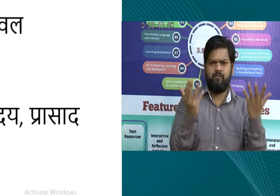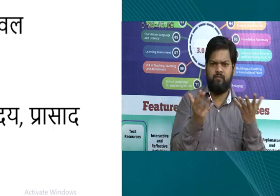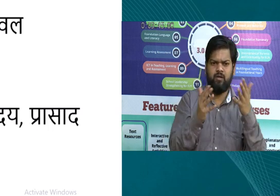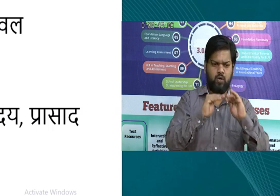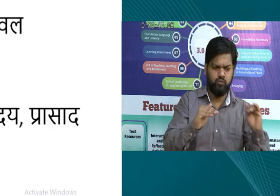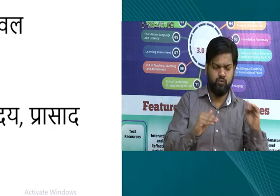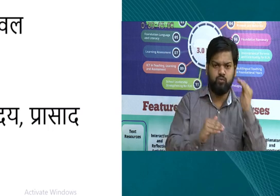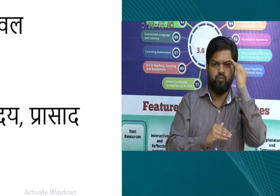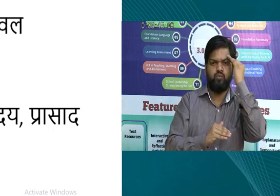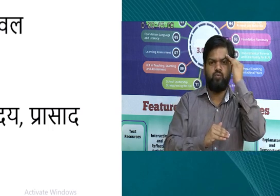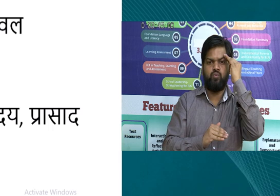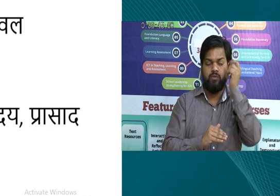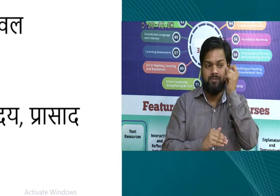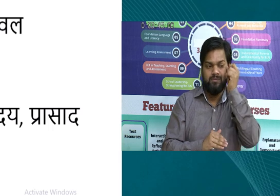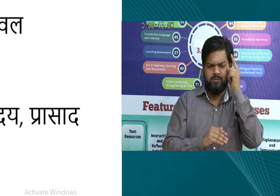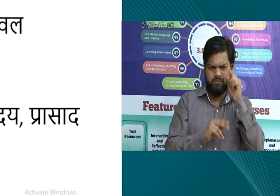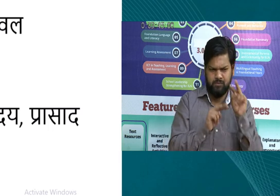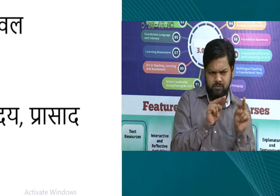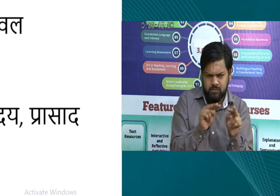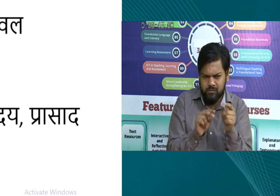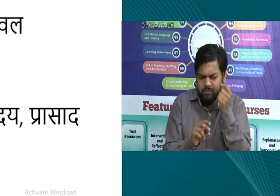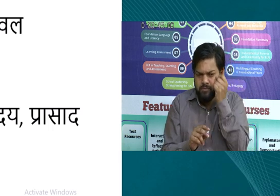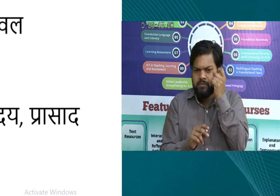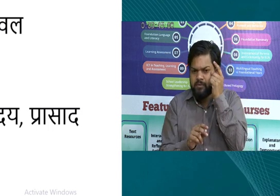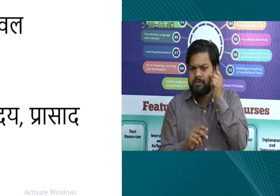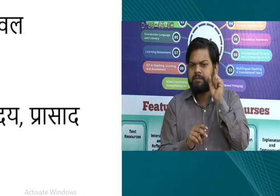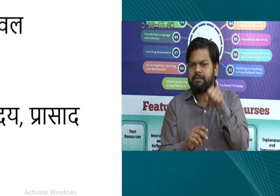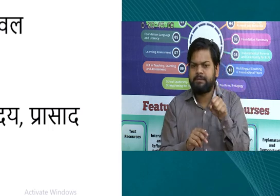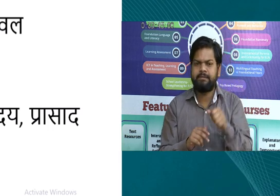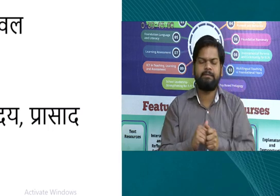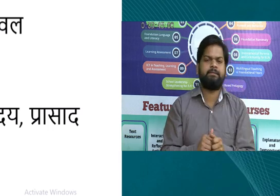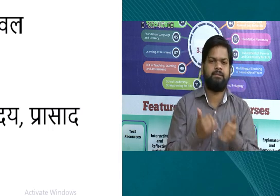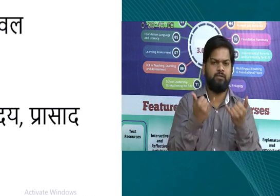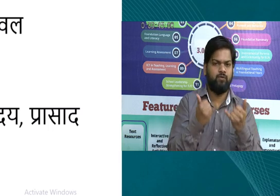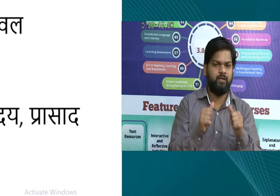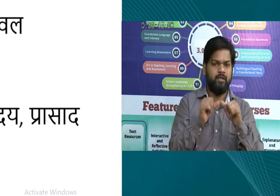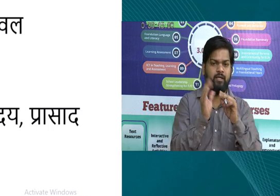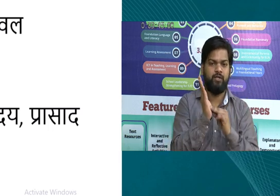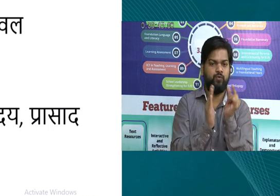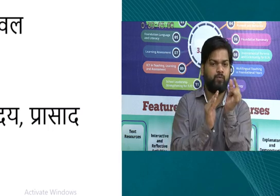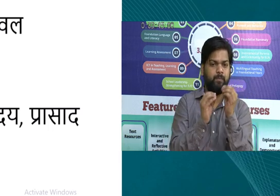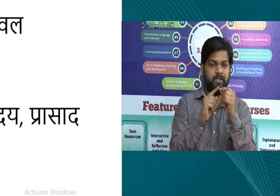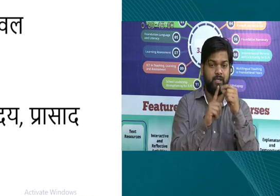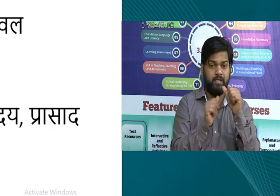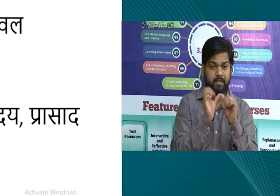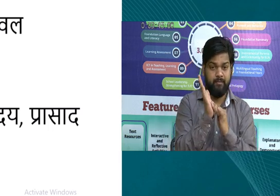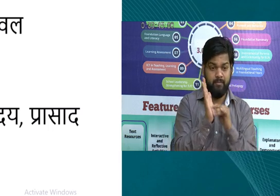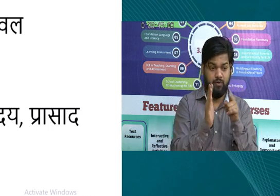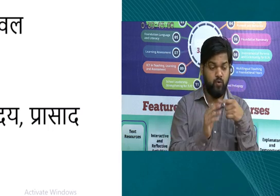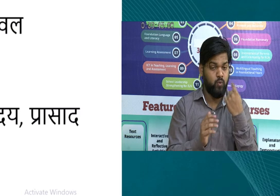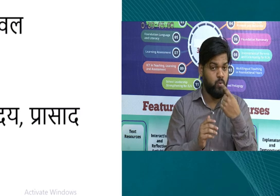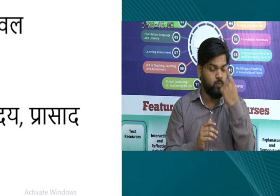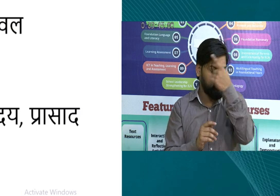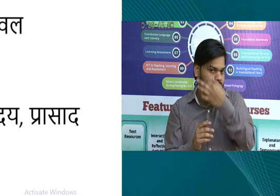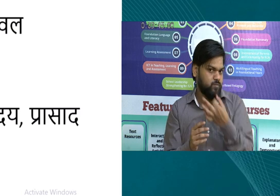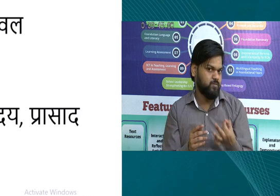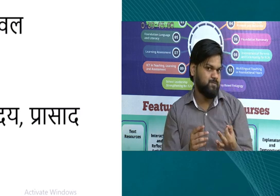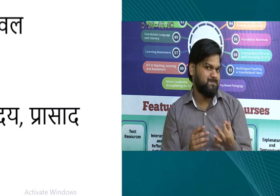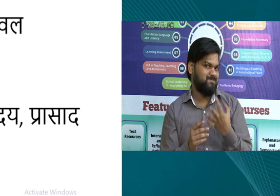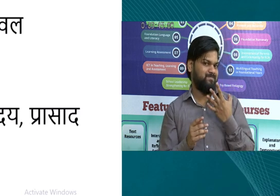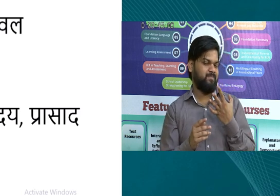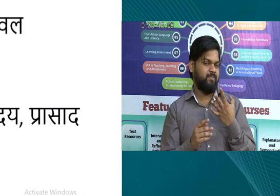शब्दों में चर्चा करें तो अनुपमा यानी जो बहुत सुंदर लग रही हो इसके अलावा अल्प व्यास यानी किशोरावस्था